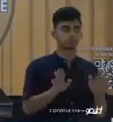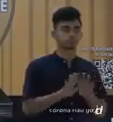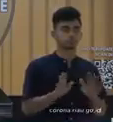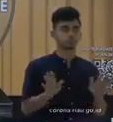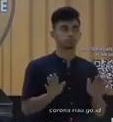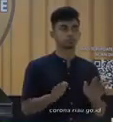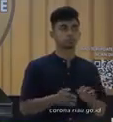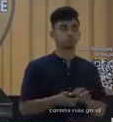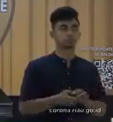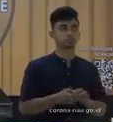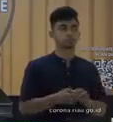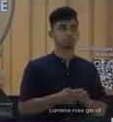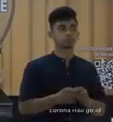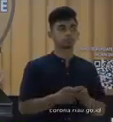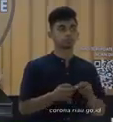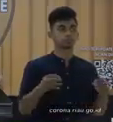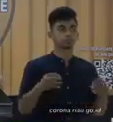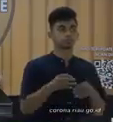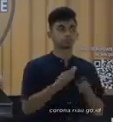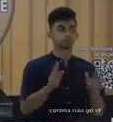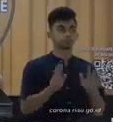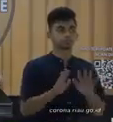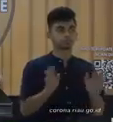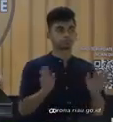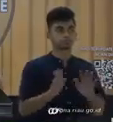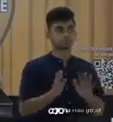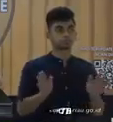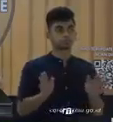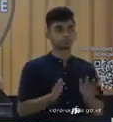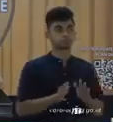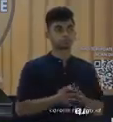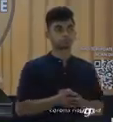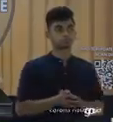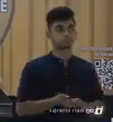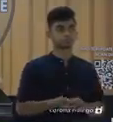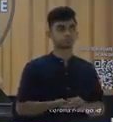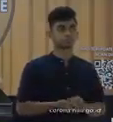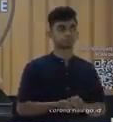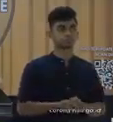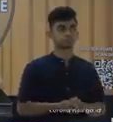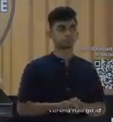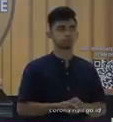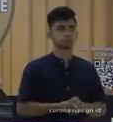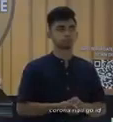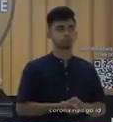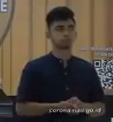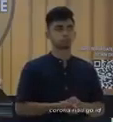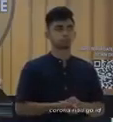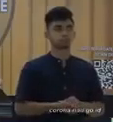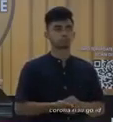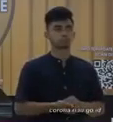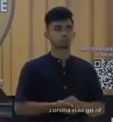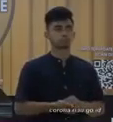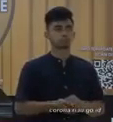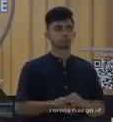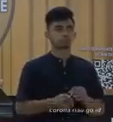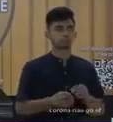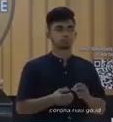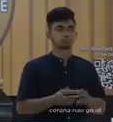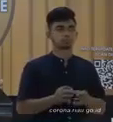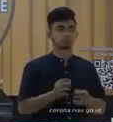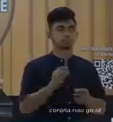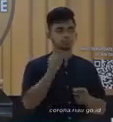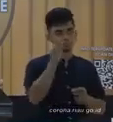Nah, kita kan dari awal tidak mengenal lockdown. Kecuali kalau kita mengenal lockdown. Makanya kan